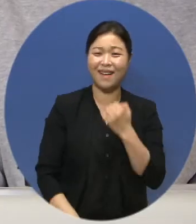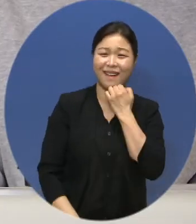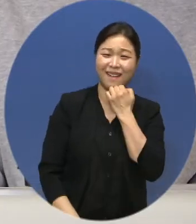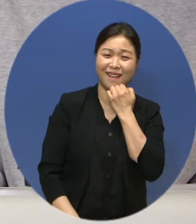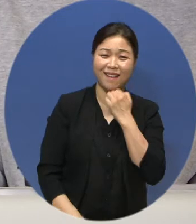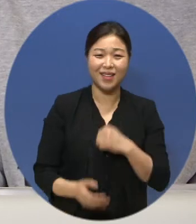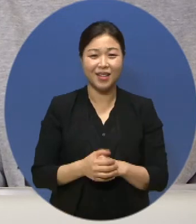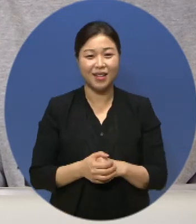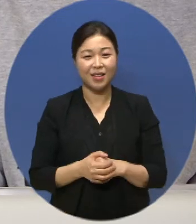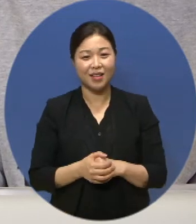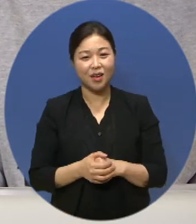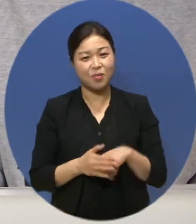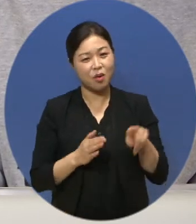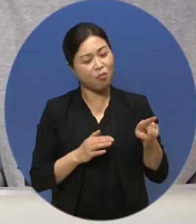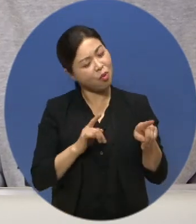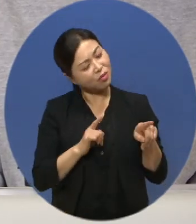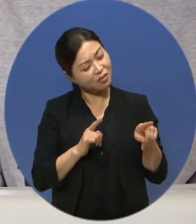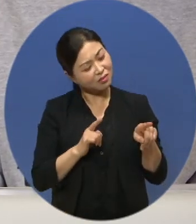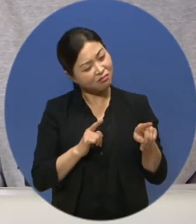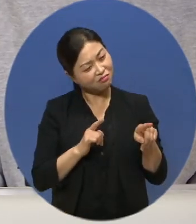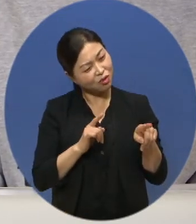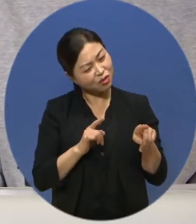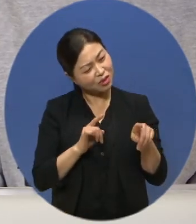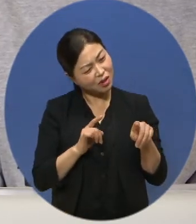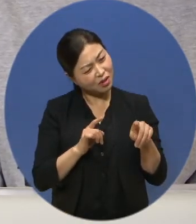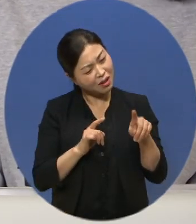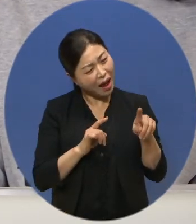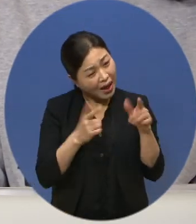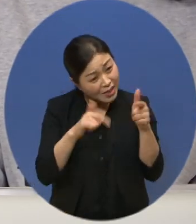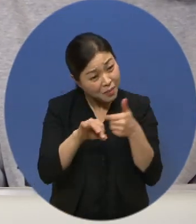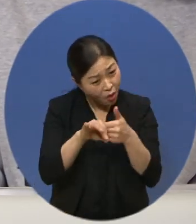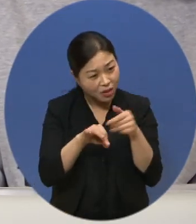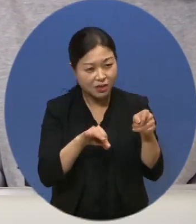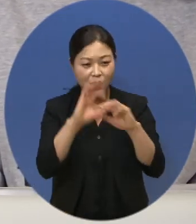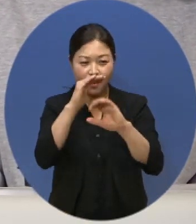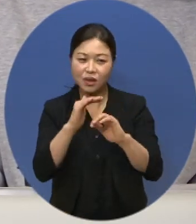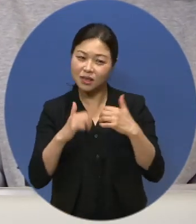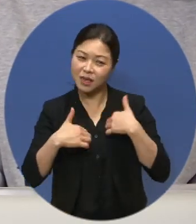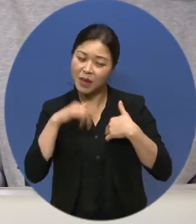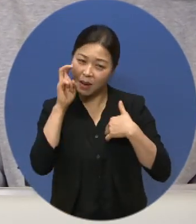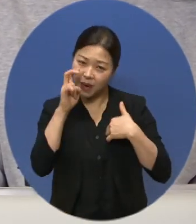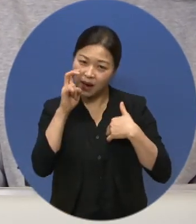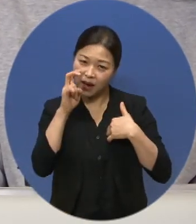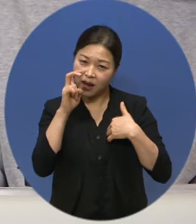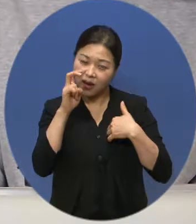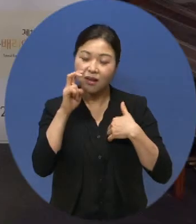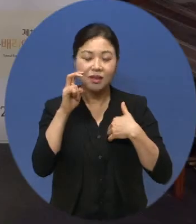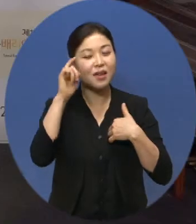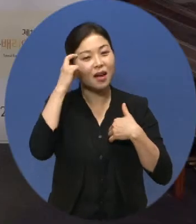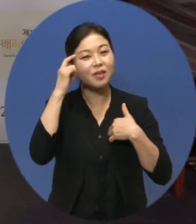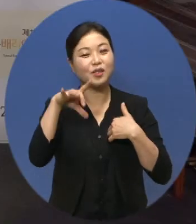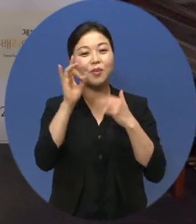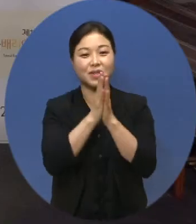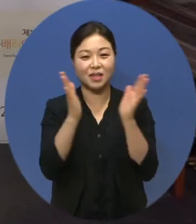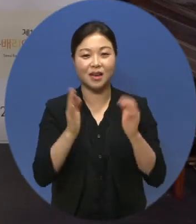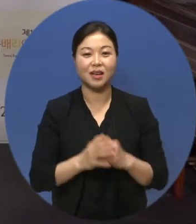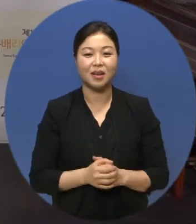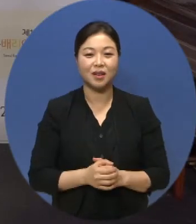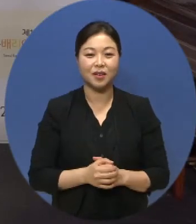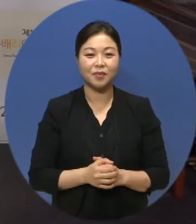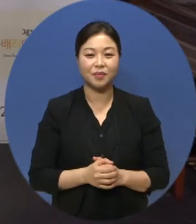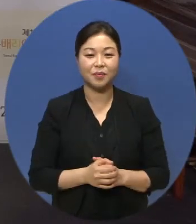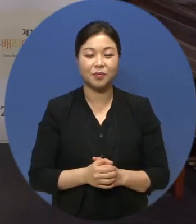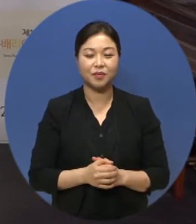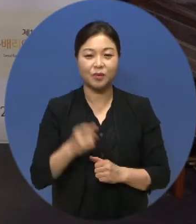재밌지 않을까라는 네. 생각에서 출발했었던 이야기였고, 아. 그래서 또 저는 뭔가